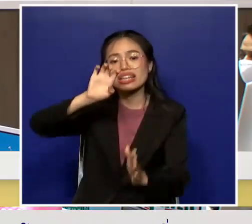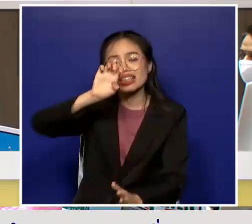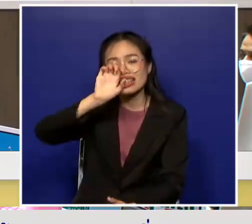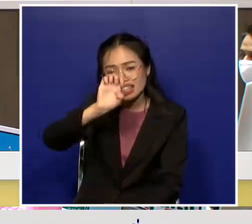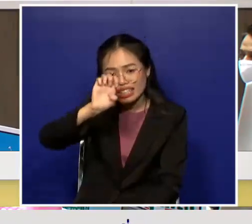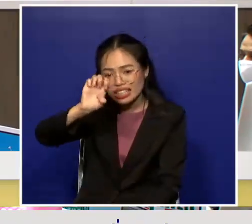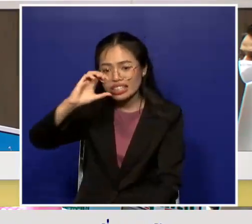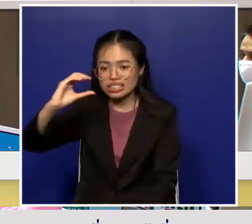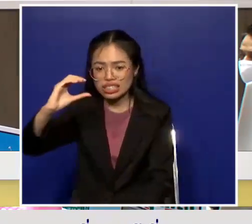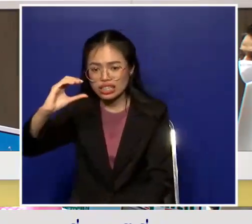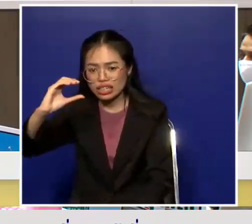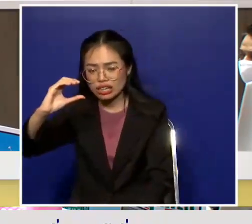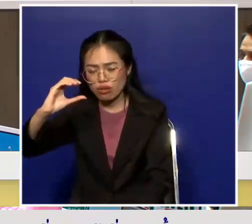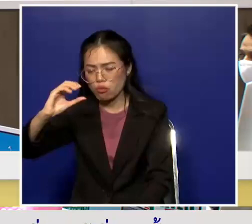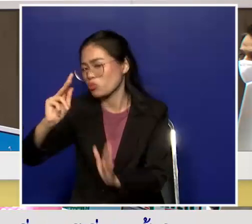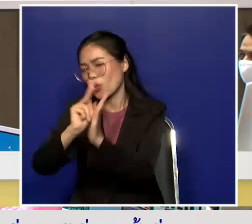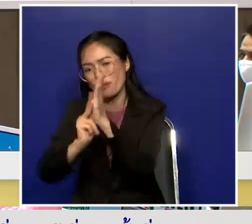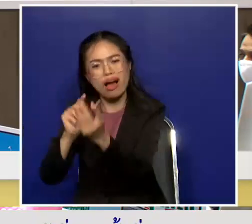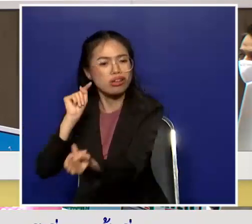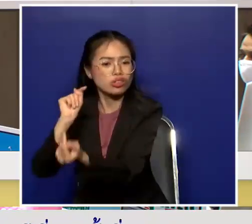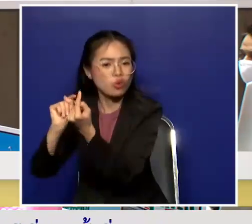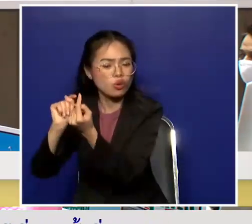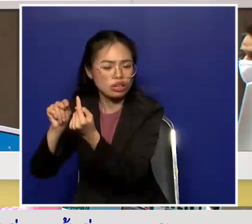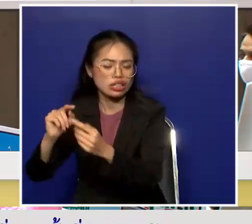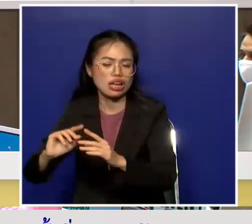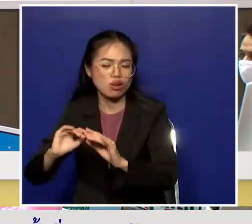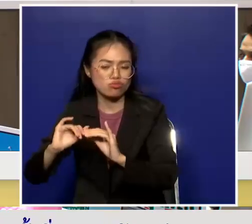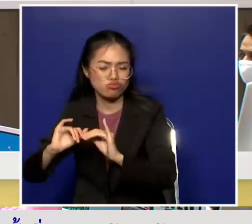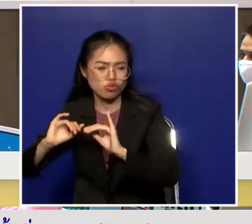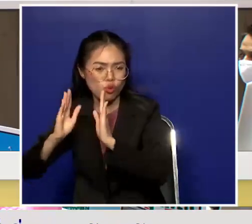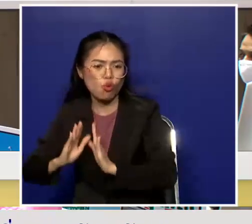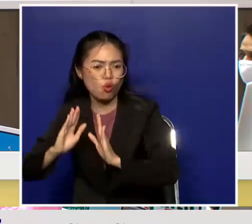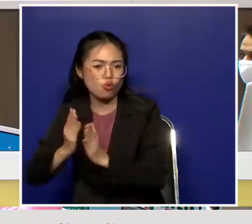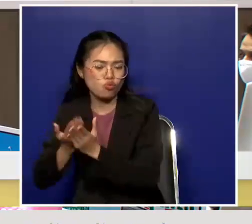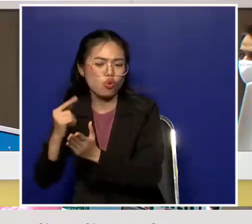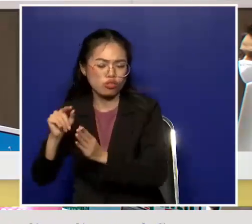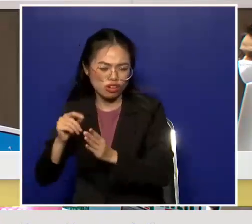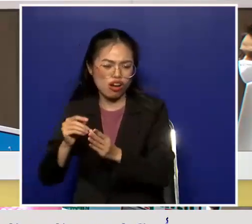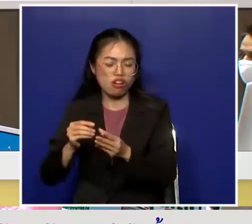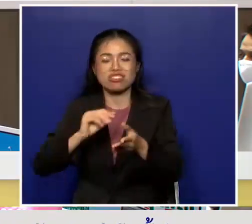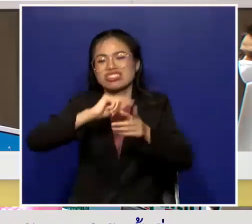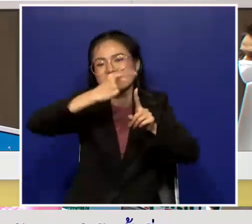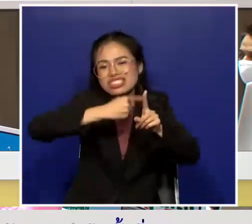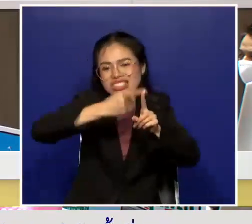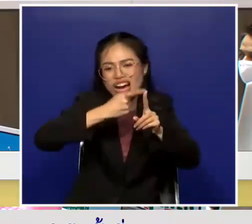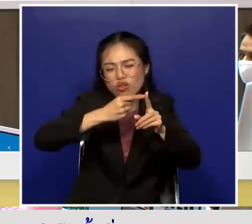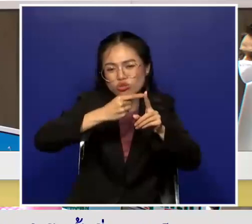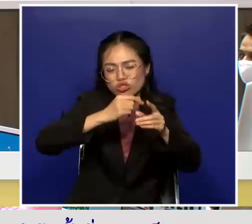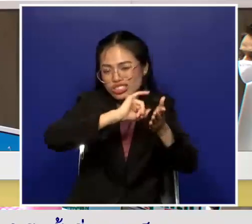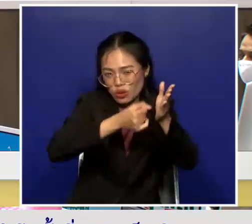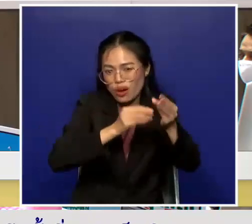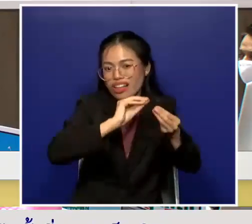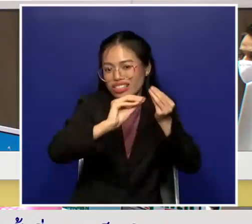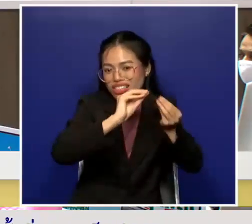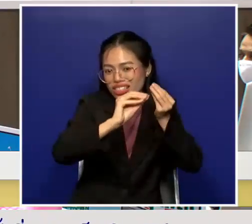ยเห็นไหมครับแล้วเจ้าสัวเองก็ไปเช่าที่อยู่แถวแถวฉะเชิงเซานะฮะเขาว่าเป็นแสนไร่นะเ